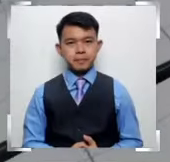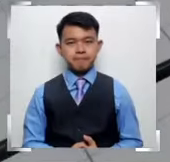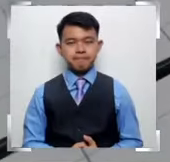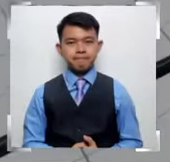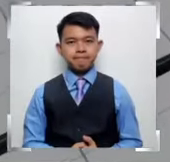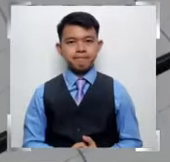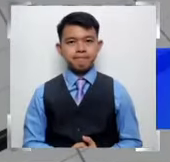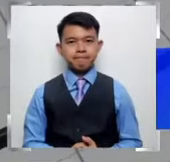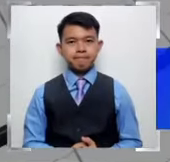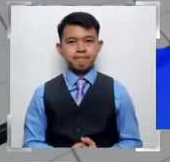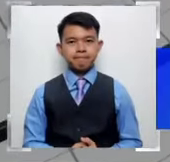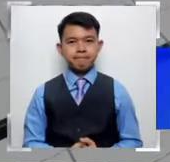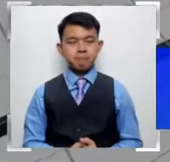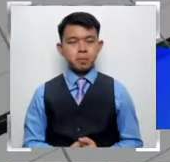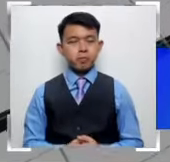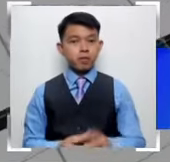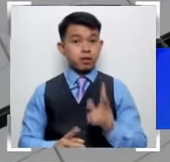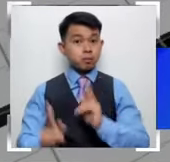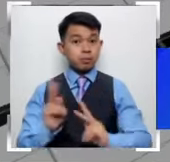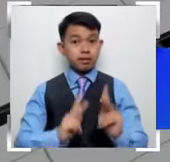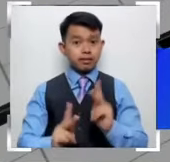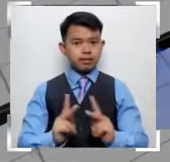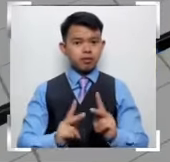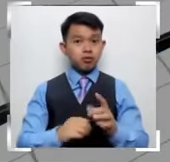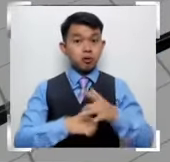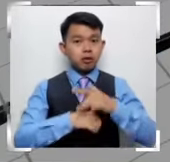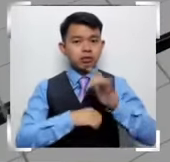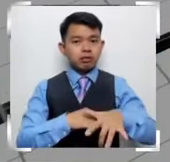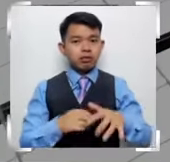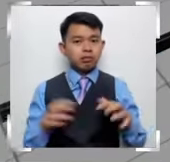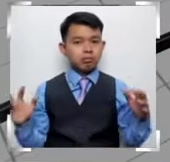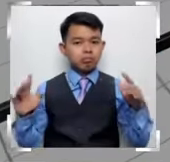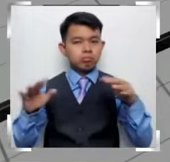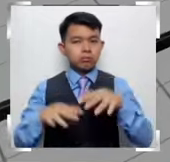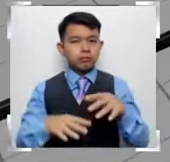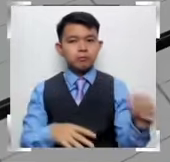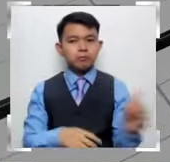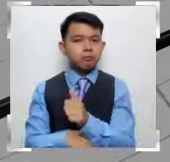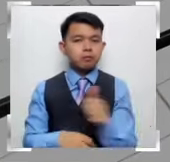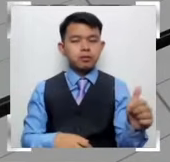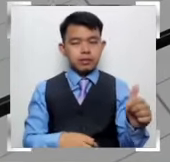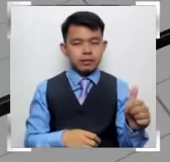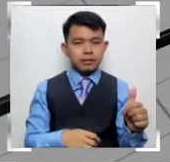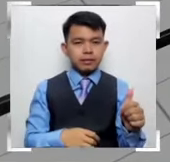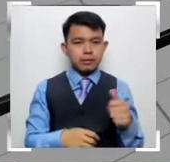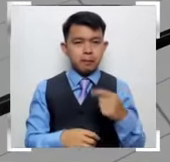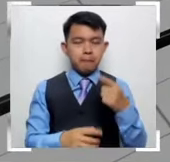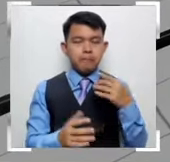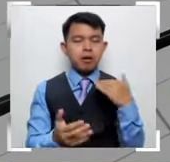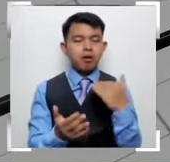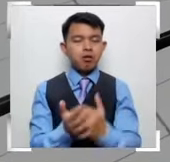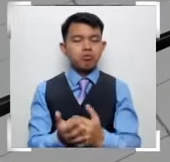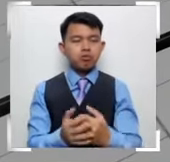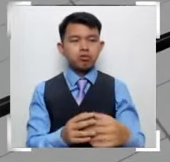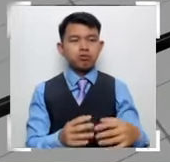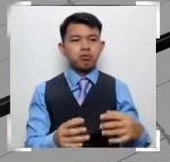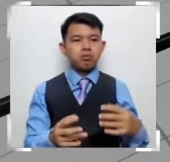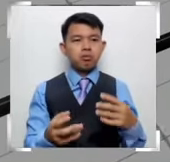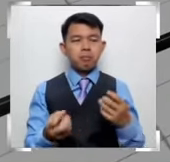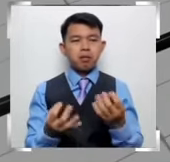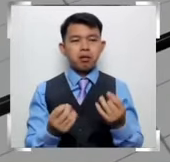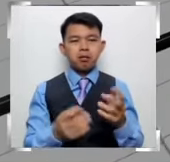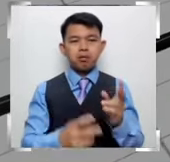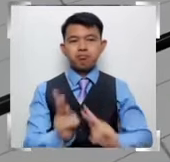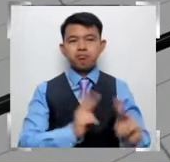Igan, ilang pasahero na bumiyahe ng maaga para makaiwas sa inaasahang dagsa ng tao sa mga susunod na araw. Batay sa datos ng Manila International